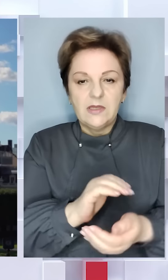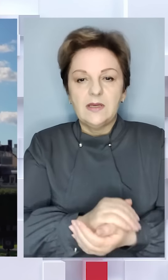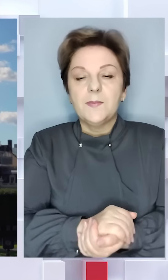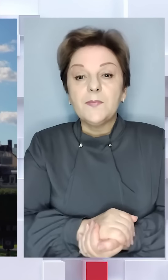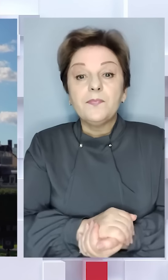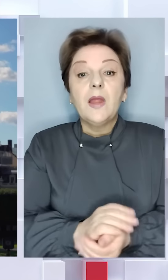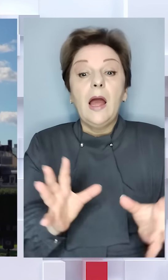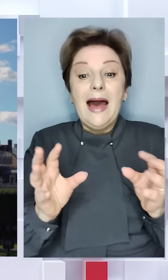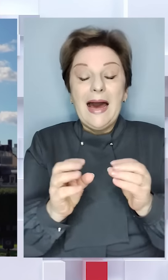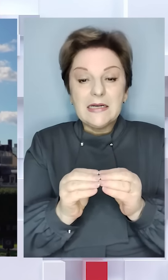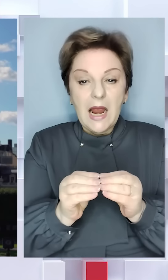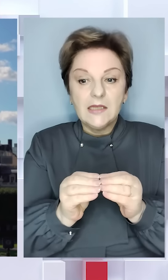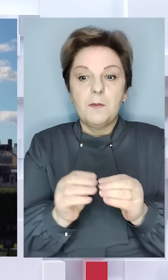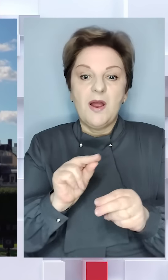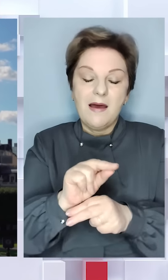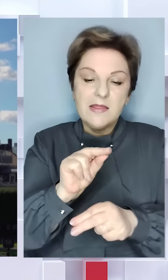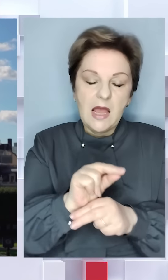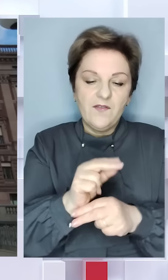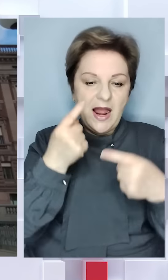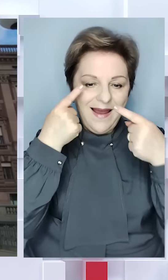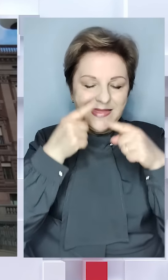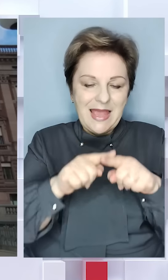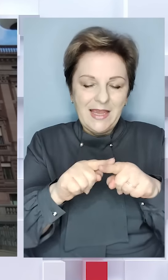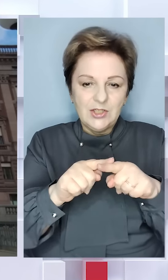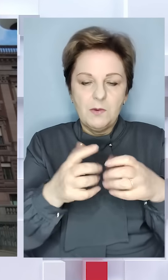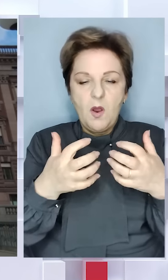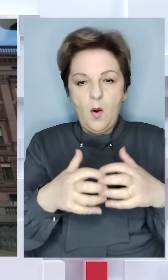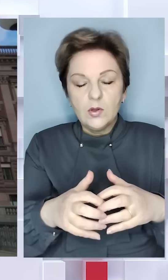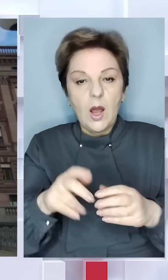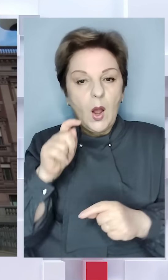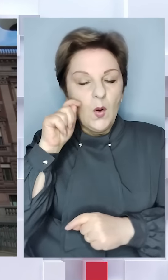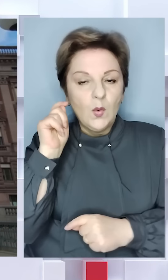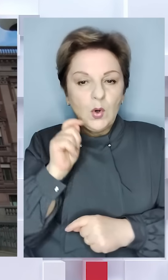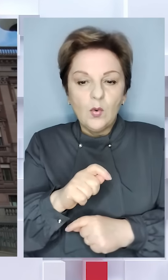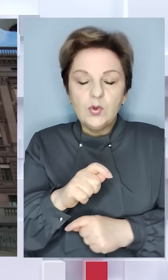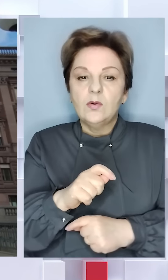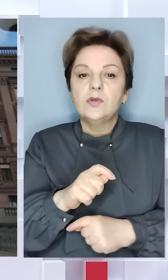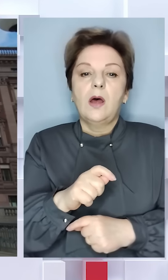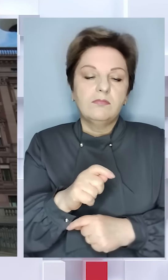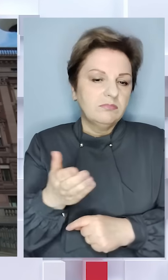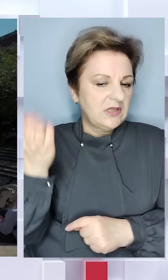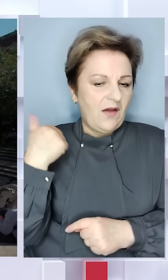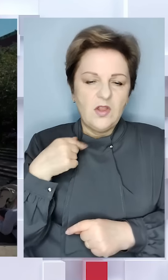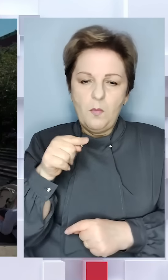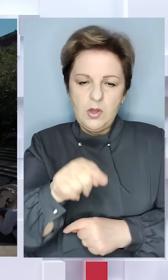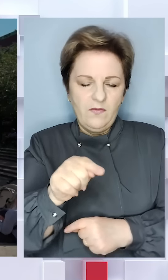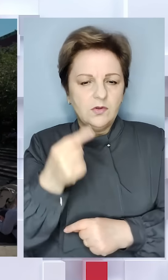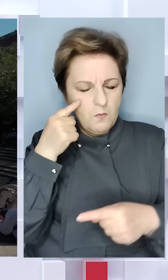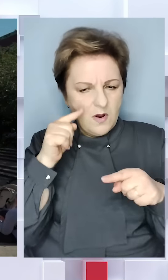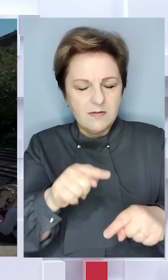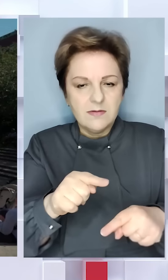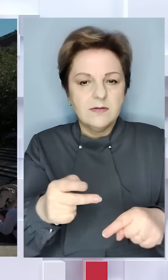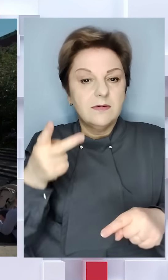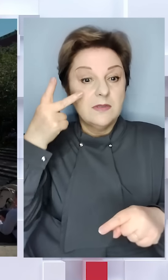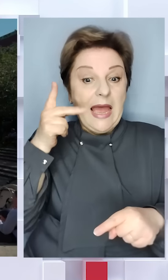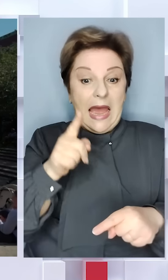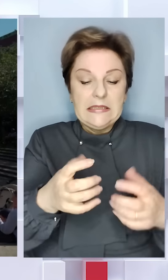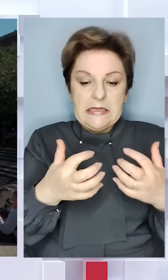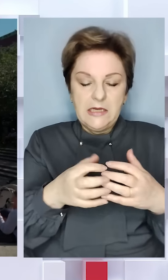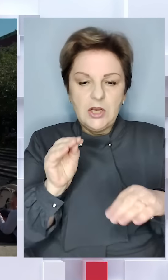ACC-890 разом із навчальним і технічним обладнанням. Українська сторона давно була в ньому зацікавлена. Ці